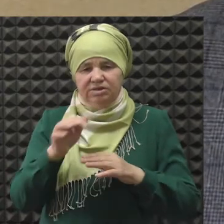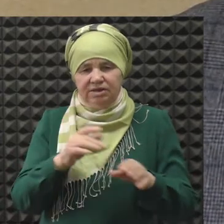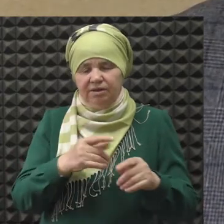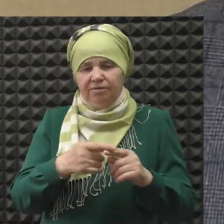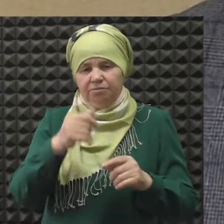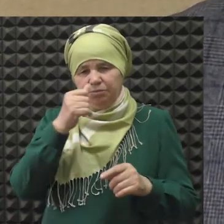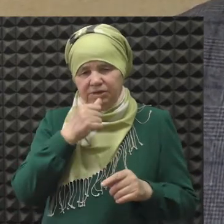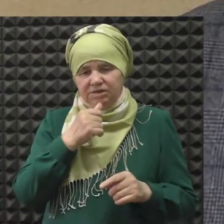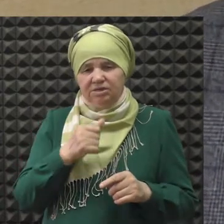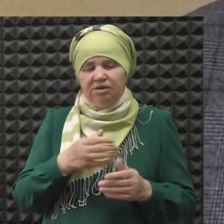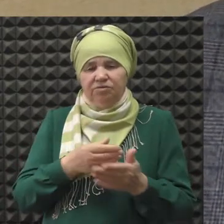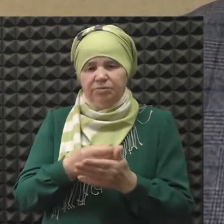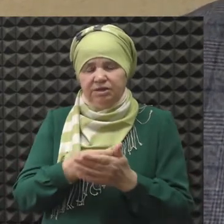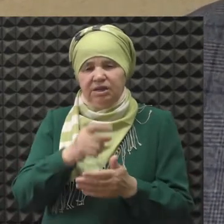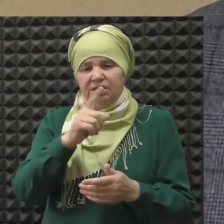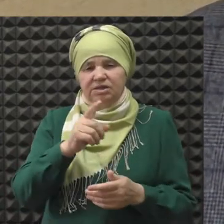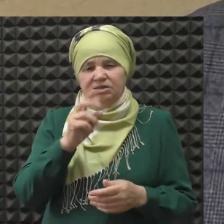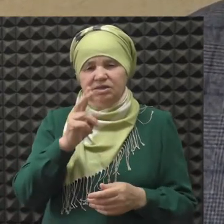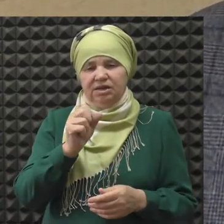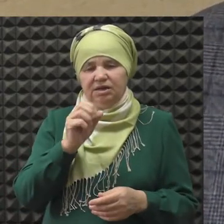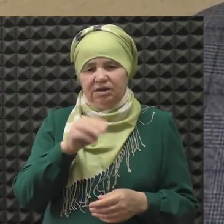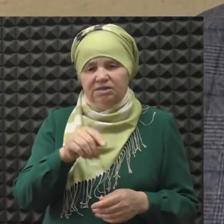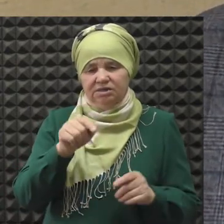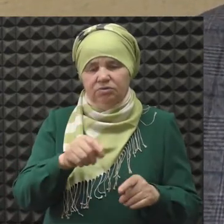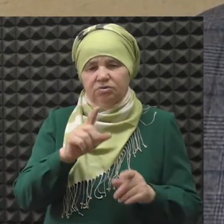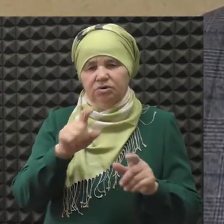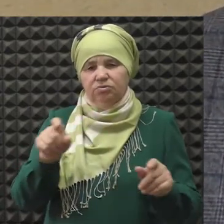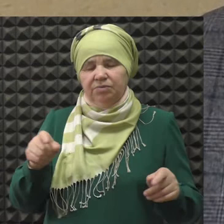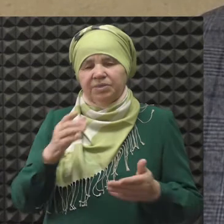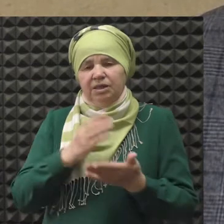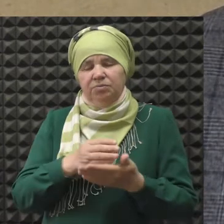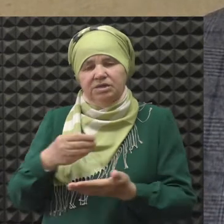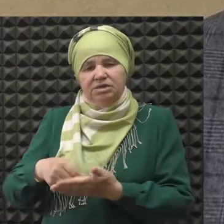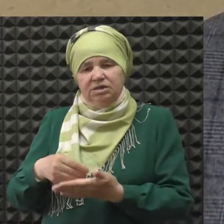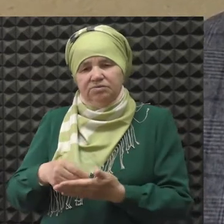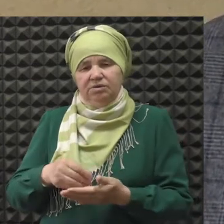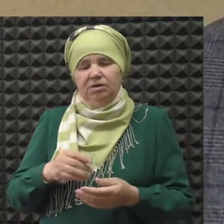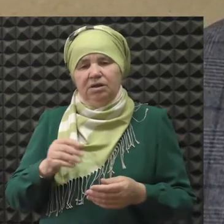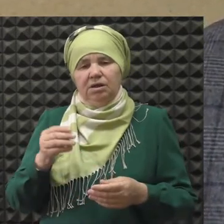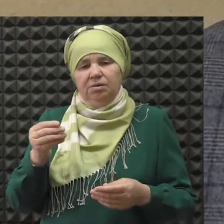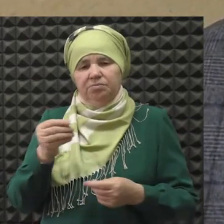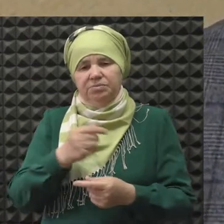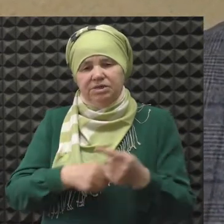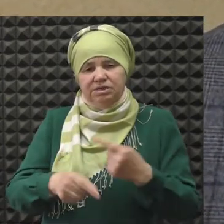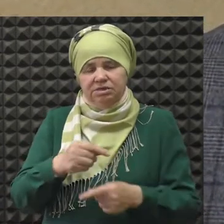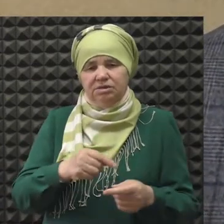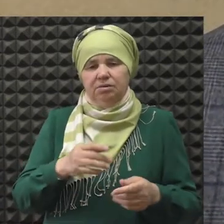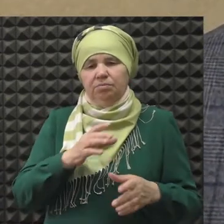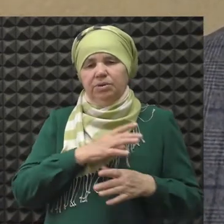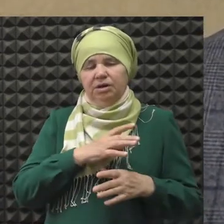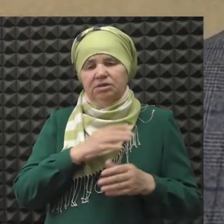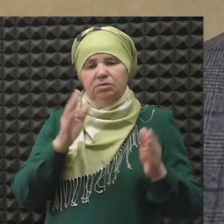В этот месяц выплачивается закят, то есть те люди, которые имеют средства и занимаются каким-то бизнесом,